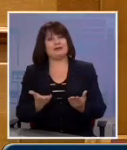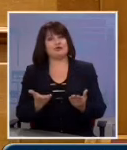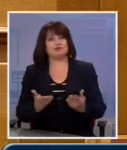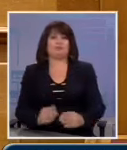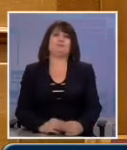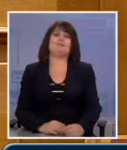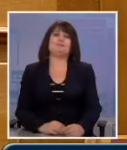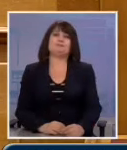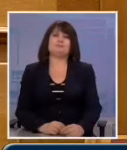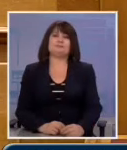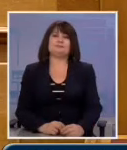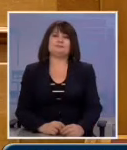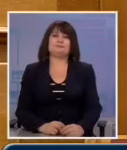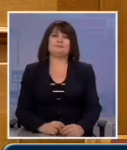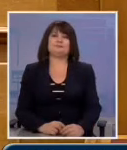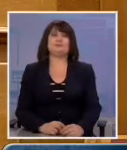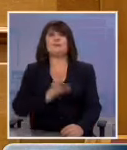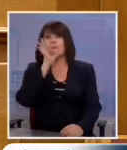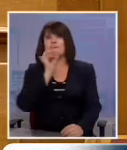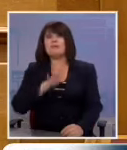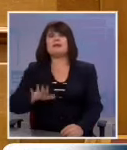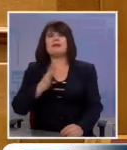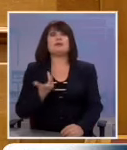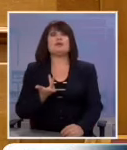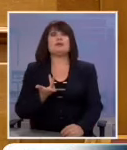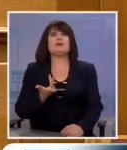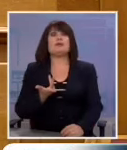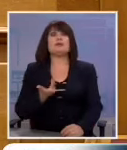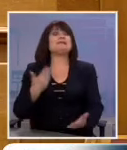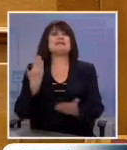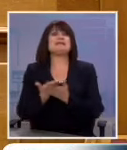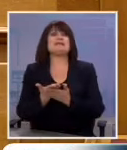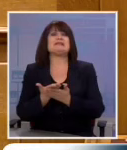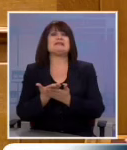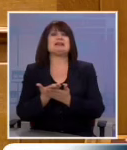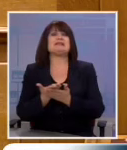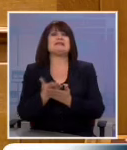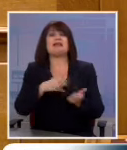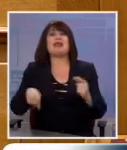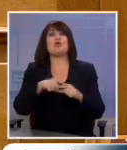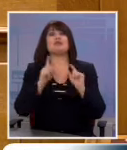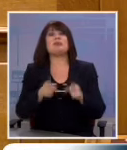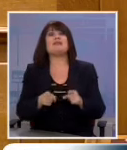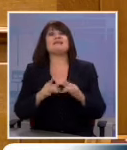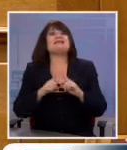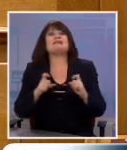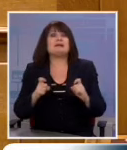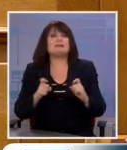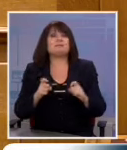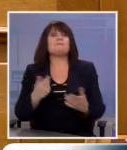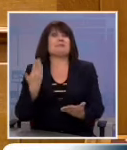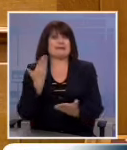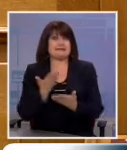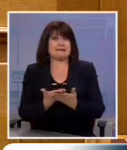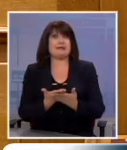Άρα λοιπόν, στην πραγματικότητα, τι είναι εκείνο το οποίο ζητάτε να σας πει ο ελληνικός λαός?